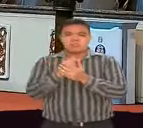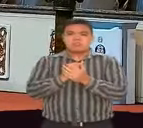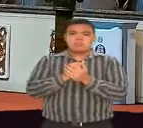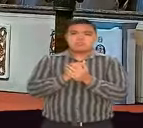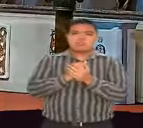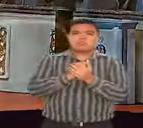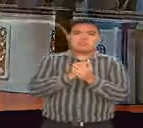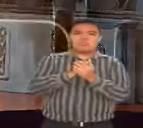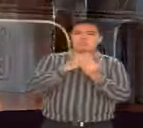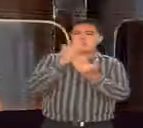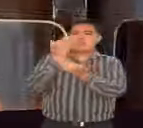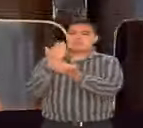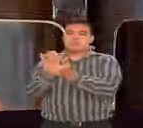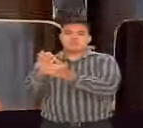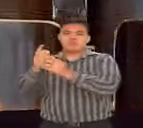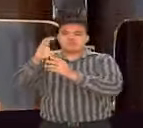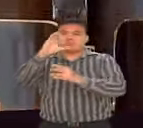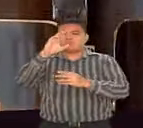Magpapungsoy pa.